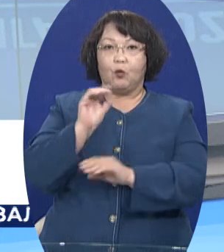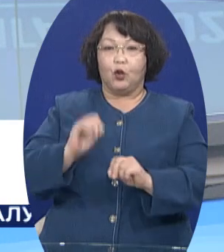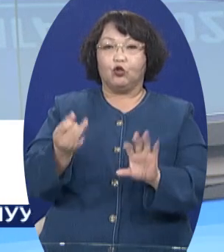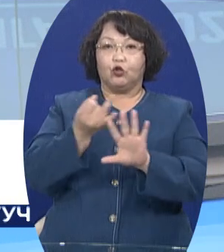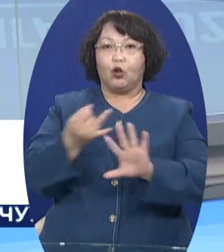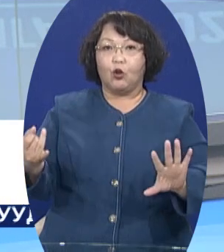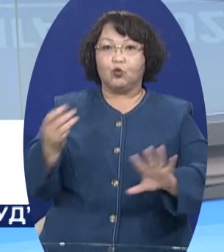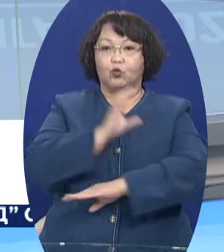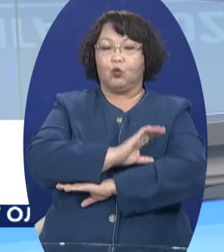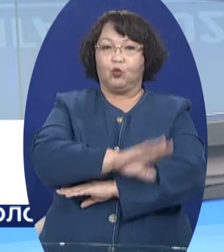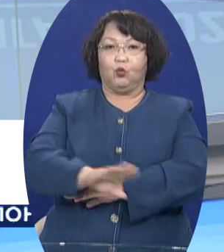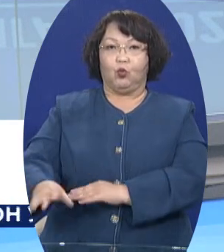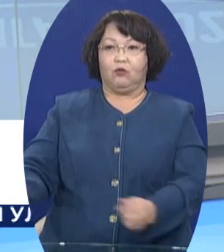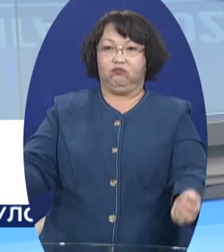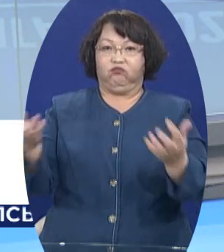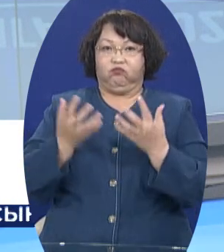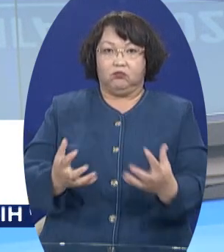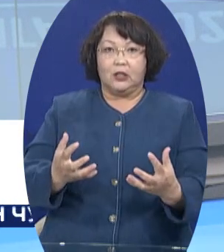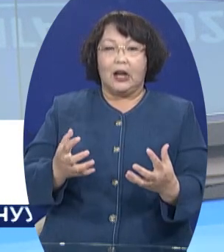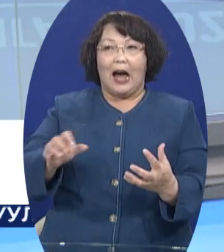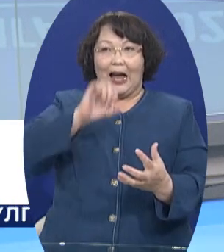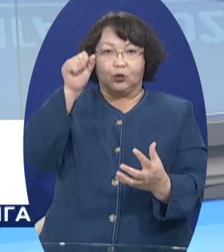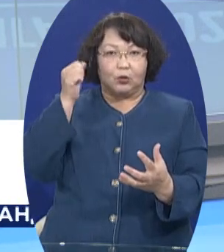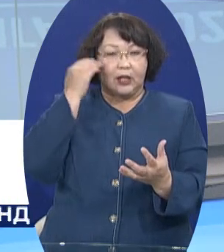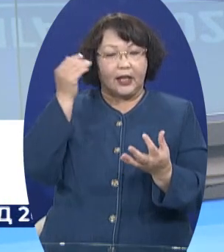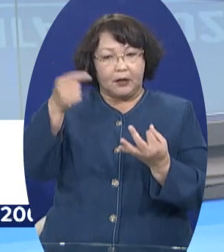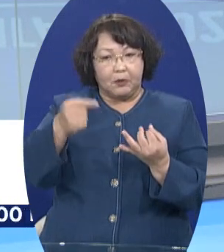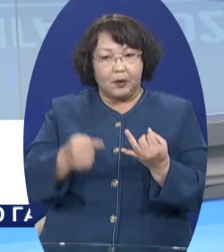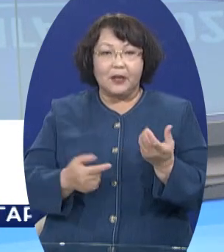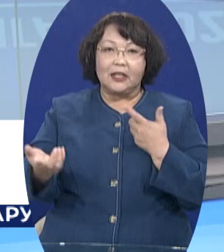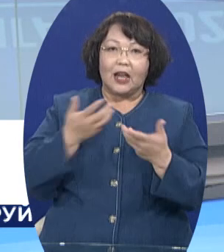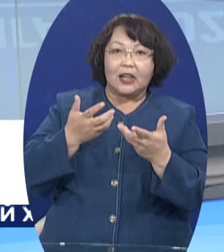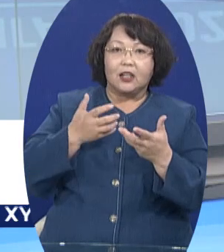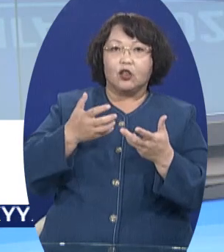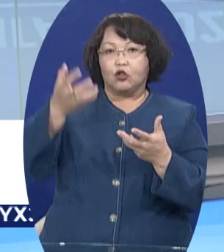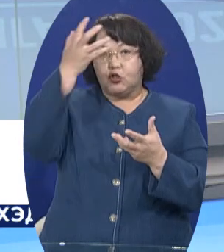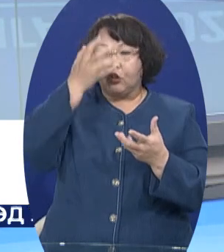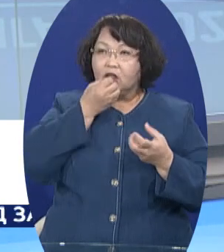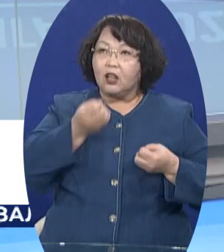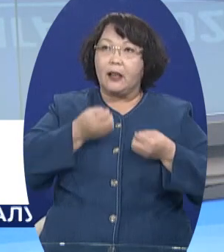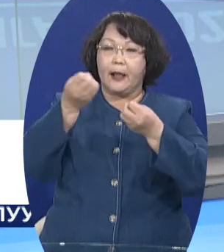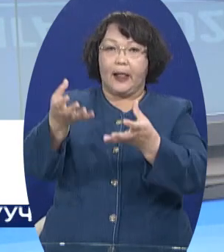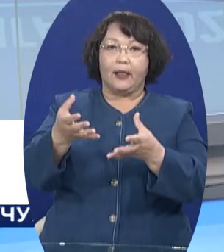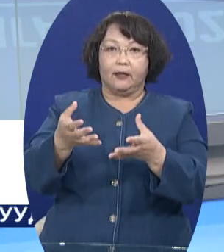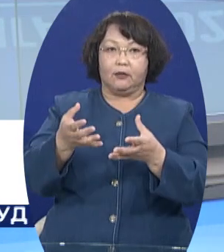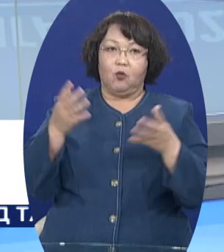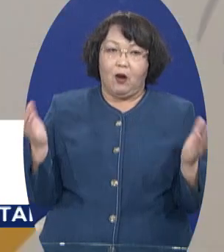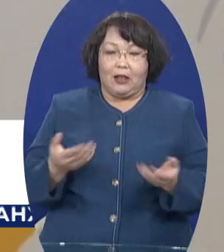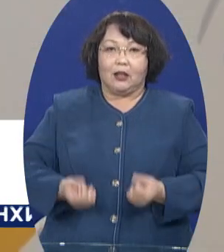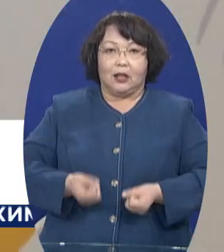719 сурагч цуглуулж өөрсдийн өмнө тулгамдсан асуудлаа ярилцсан шийдвэр гаргагчдын сонорт хүргэх уриалгыг гаргаж байна.